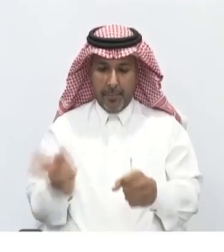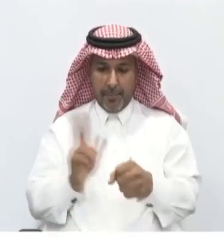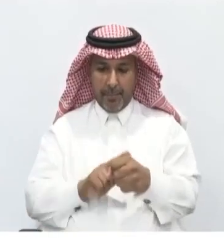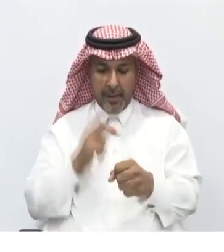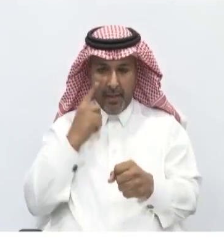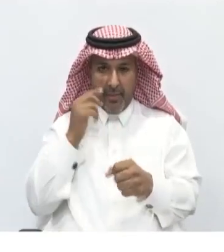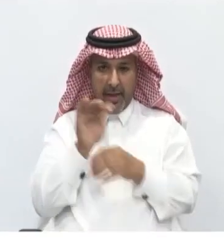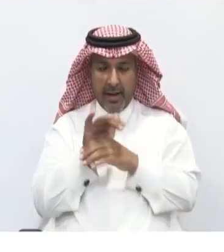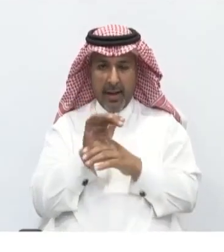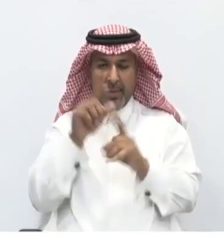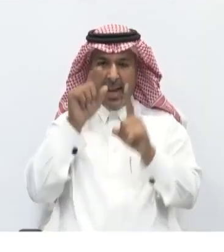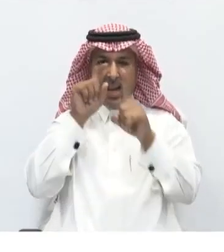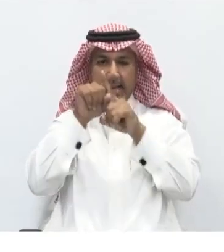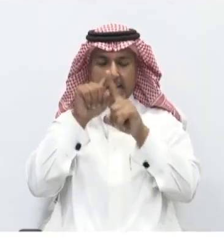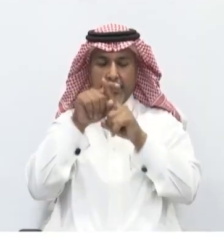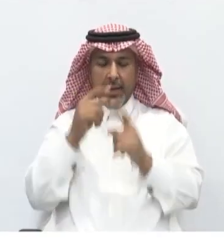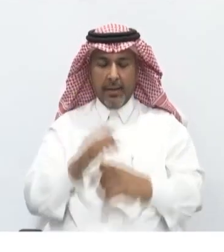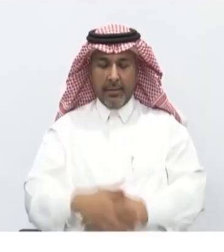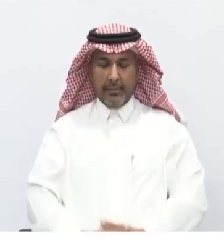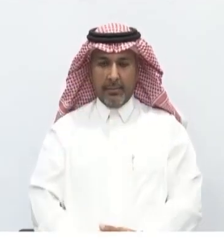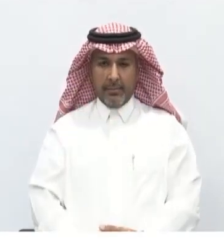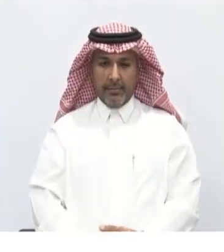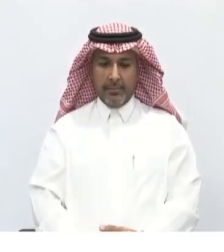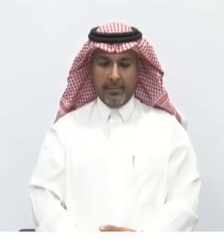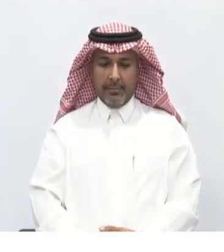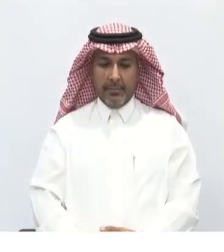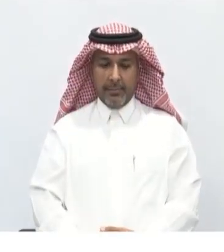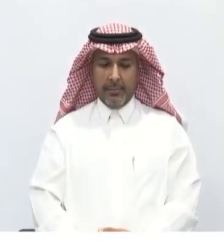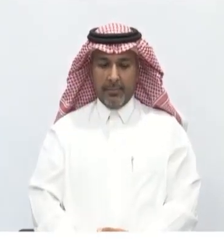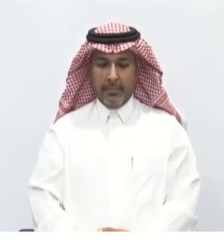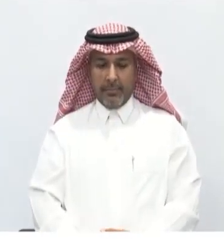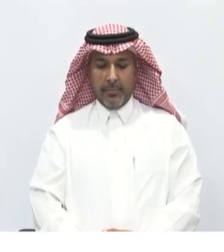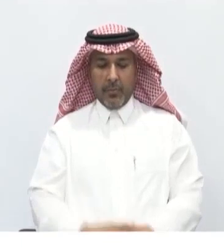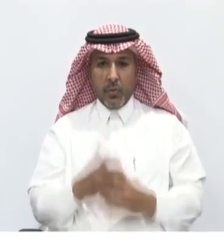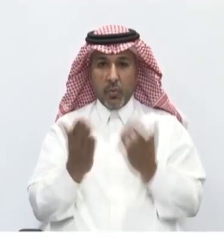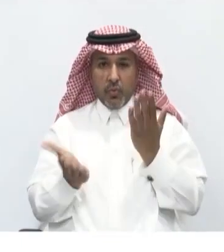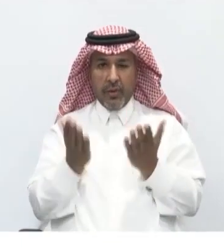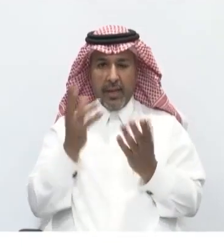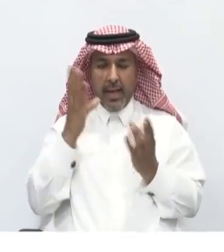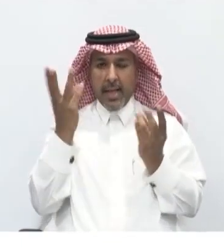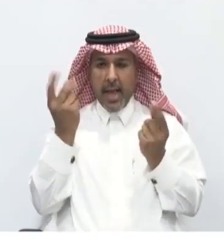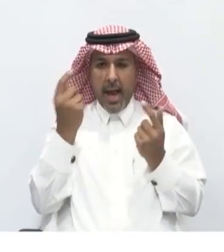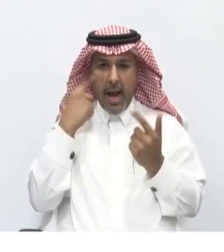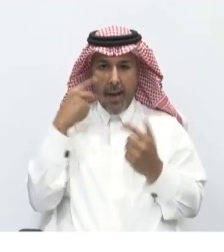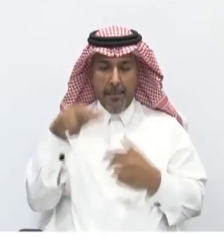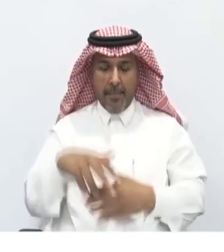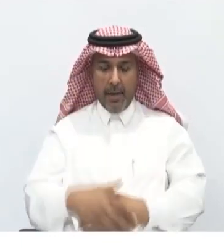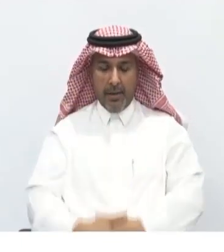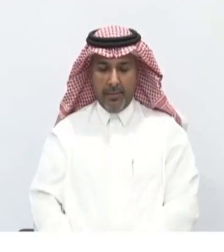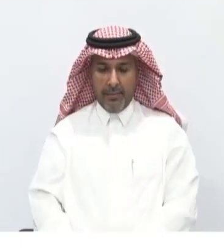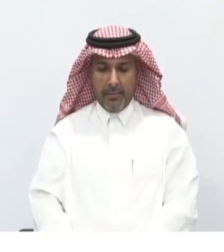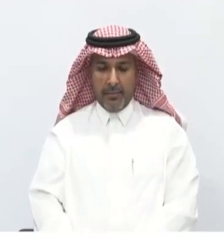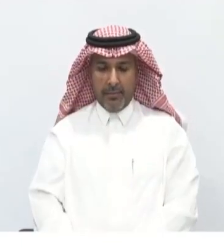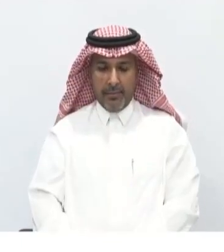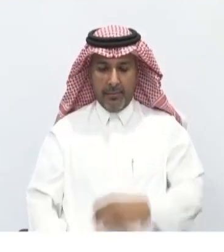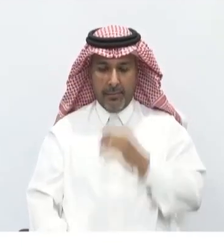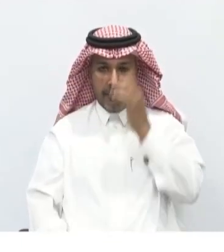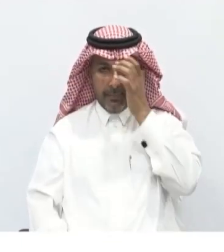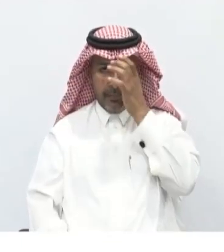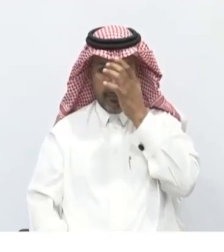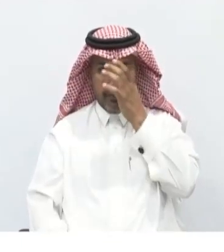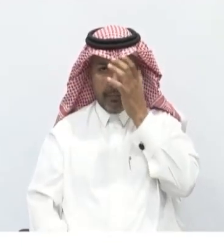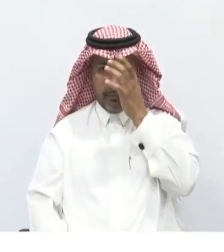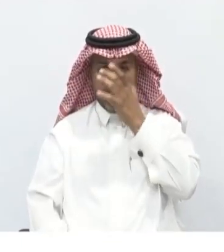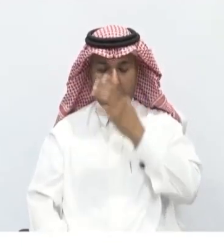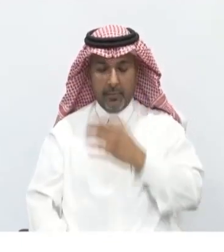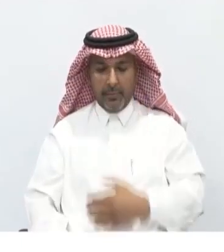هو نسبه نسبه يعني كسر اذا هو نسبه بين اعداد المولات لاي مادتين في المعادله الكيميائيه